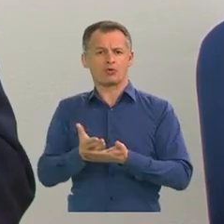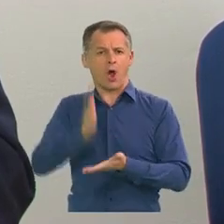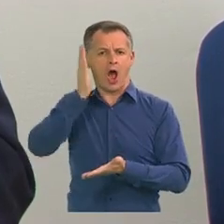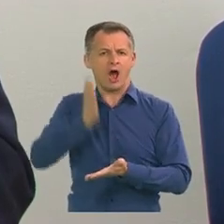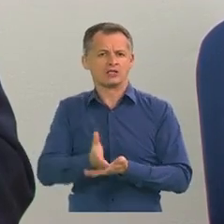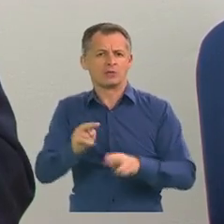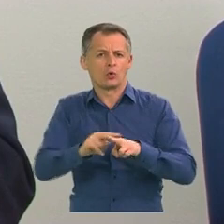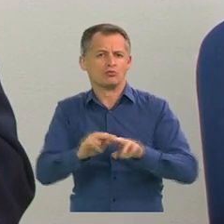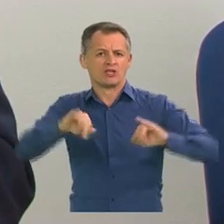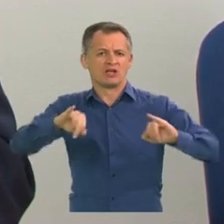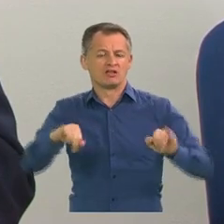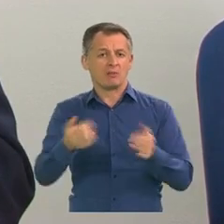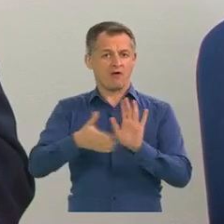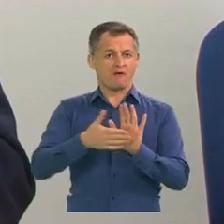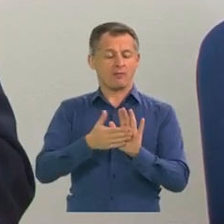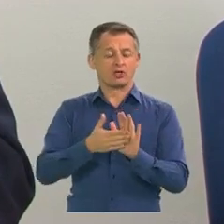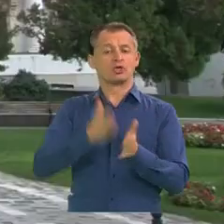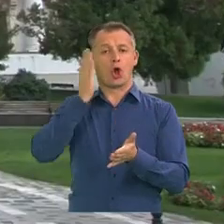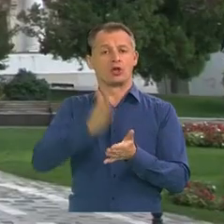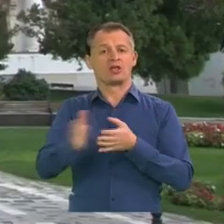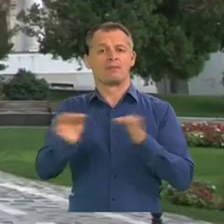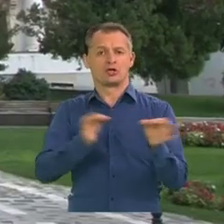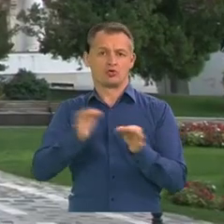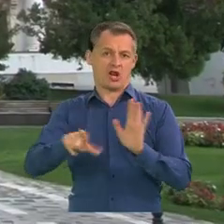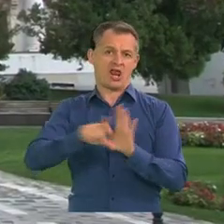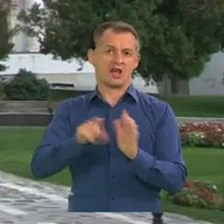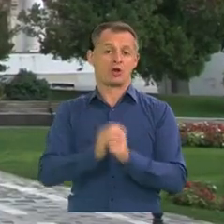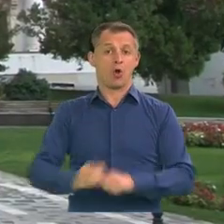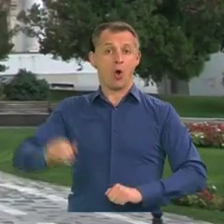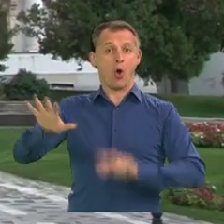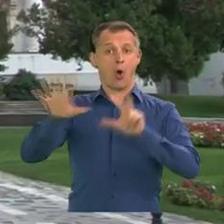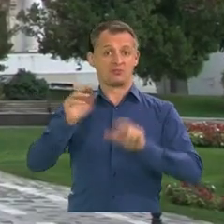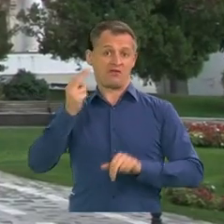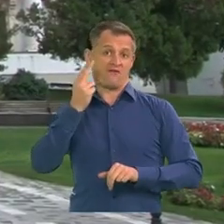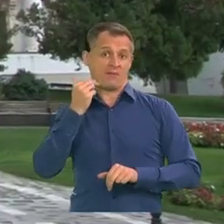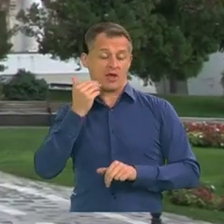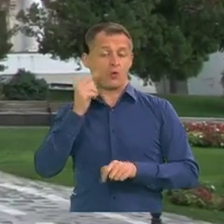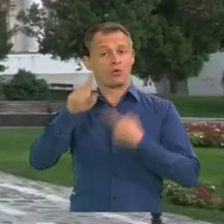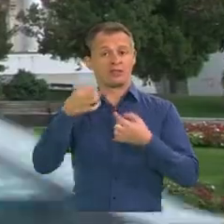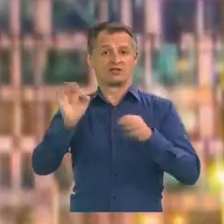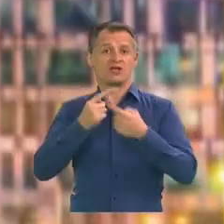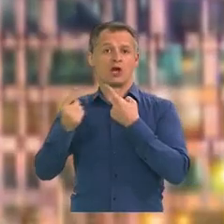fapt și dispunerea de măsuri legale. Cele 8 balerine urmează să fie audiate.